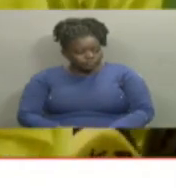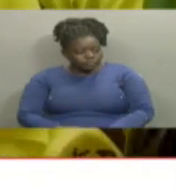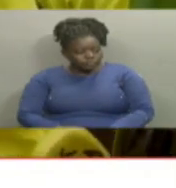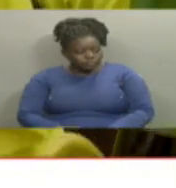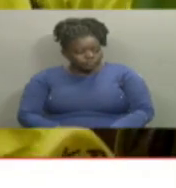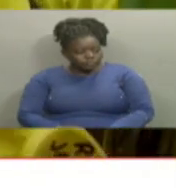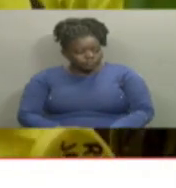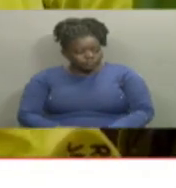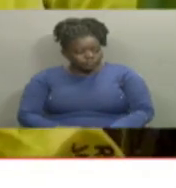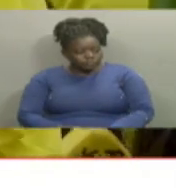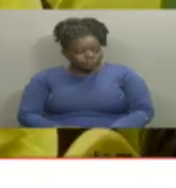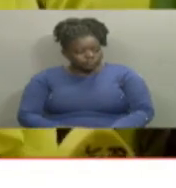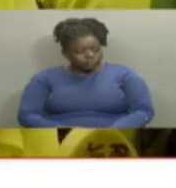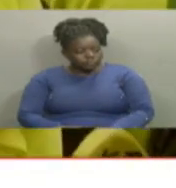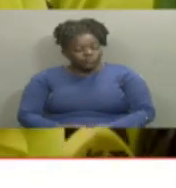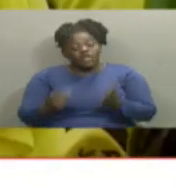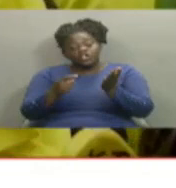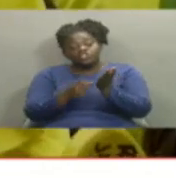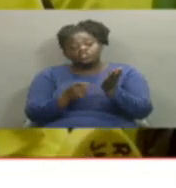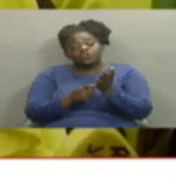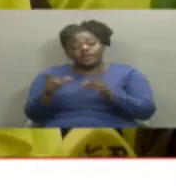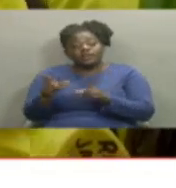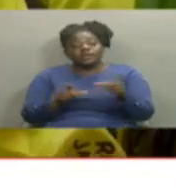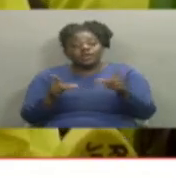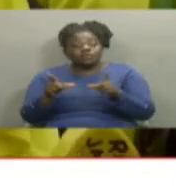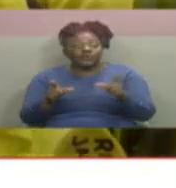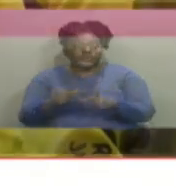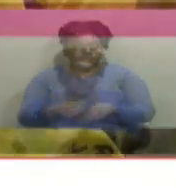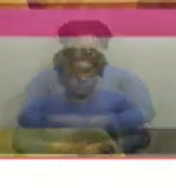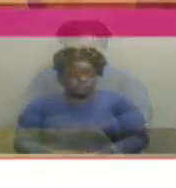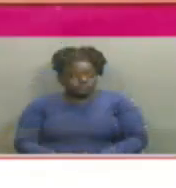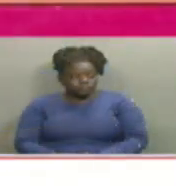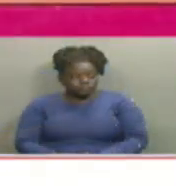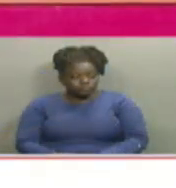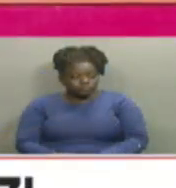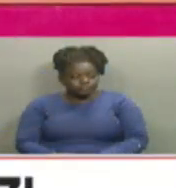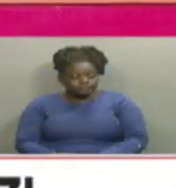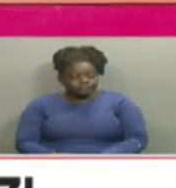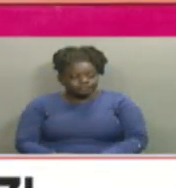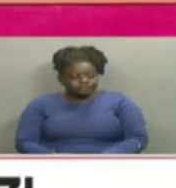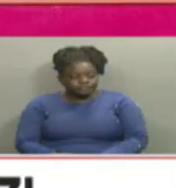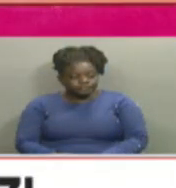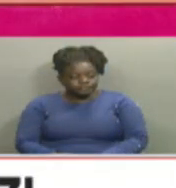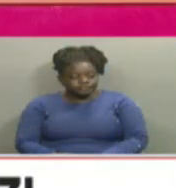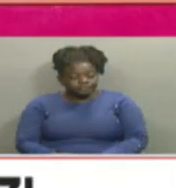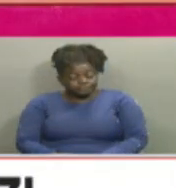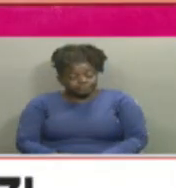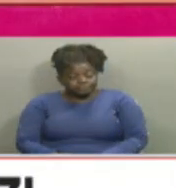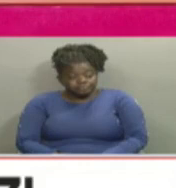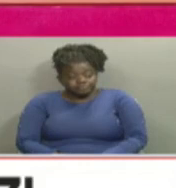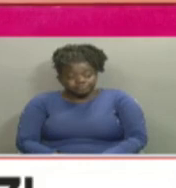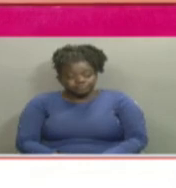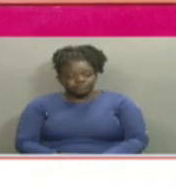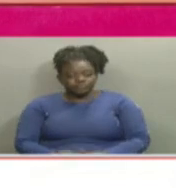sababu yangu nichagua William Samuel Ruto, nina uhakika kamili akiingia tarehe 9 mwezi wa 8. Kale, byebyo